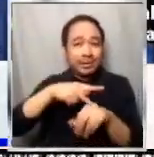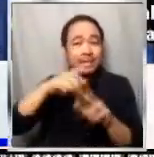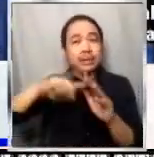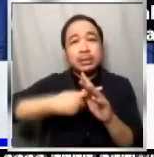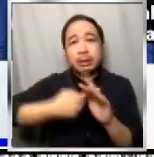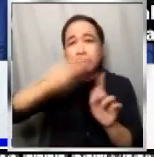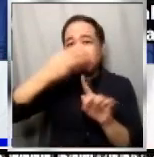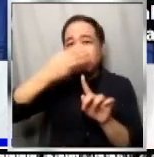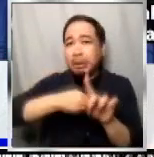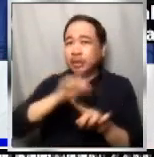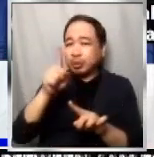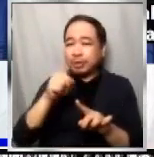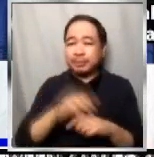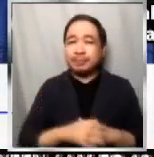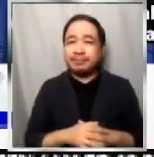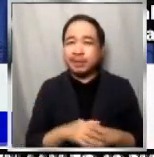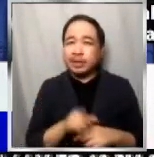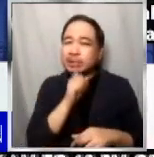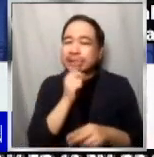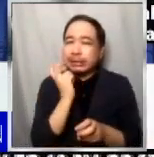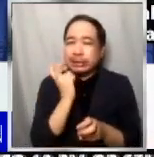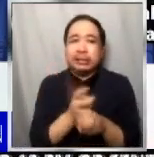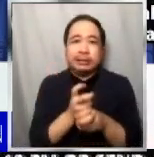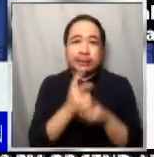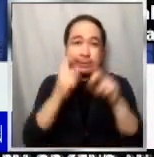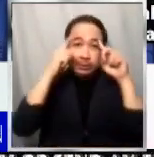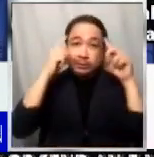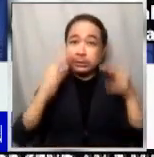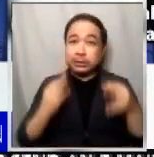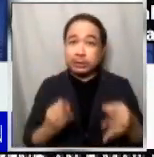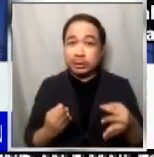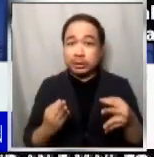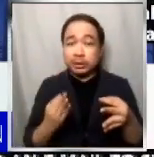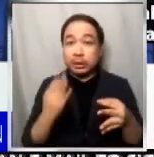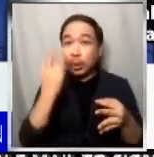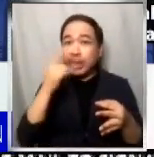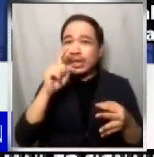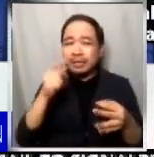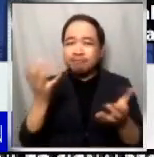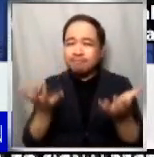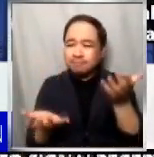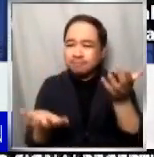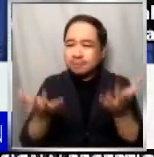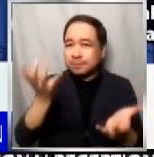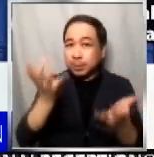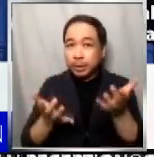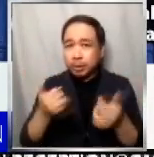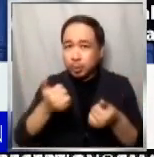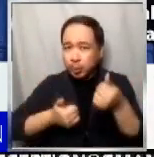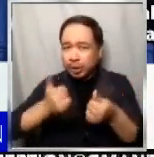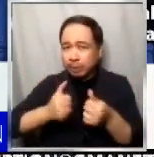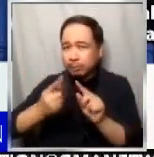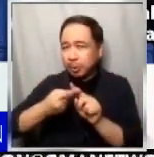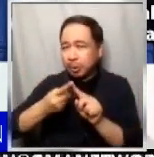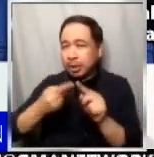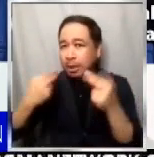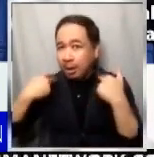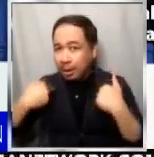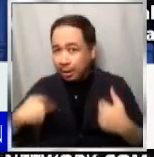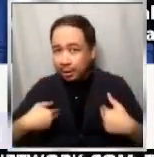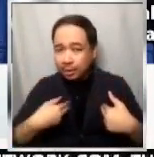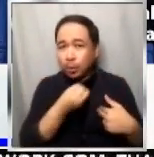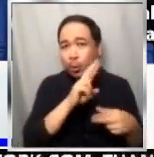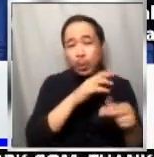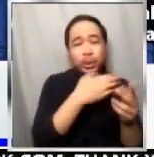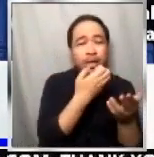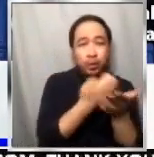difficult decision kasi you have to balance, no, yung health needs and the economic needs as well. Let's